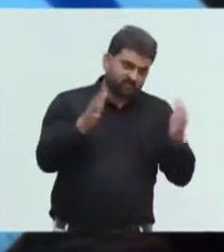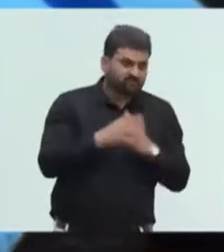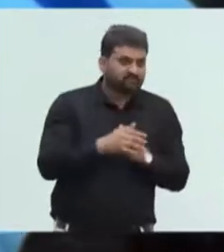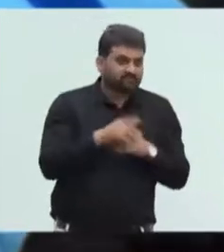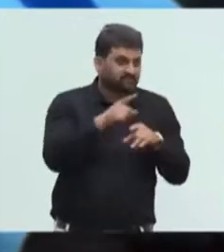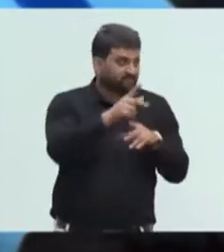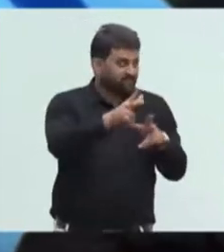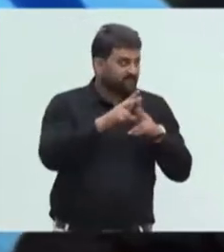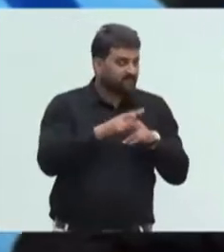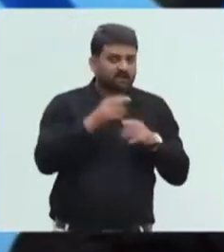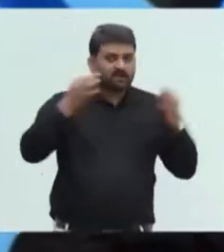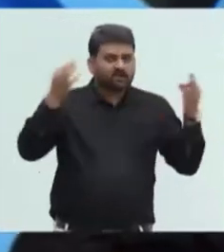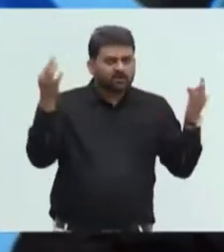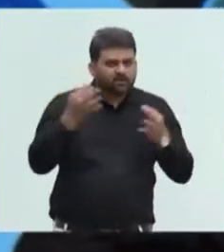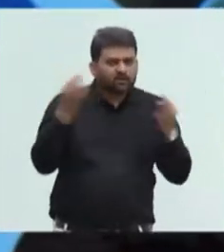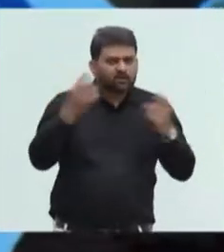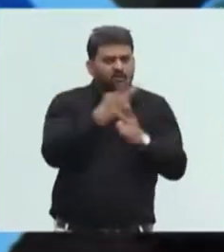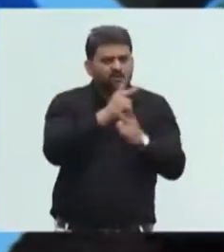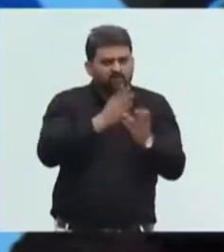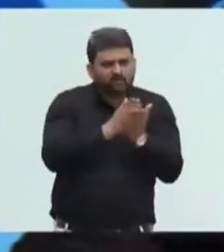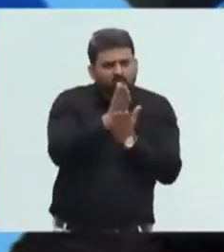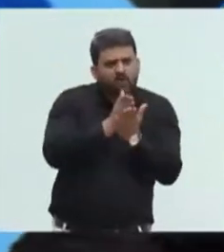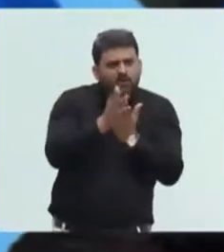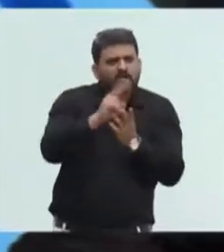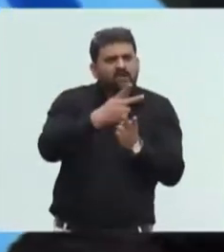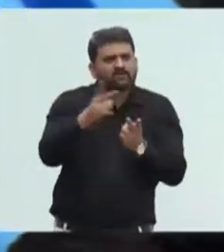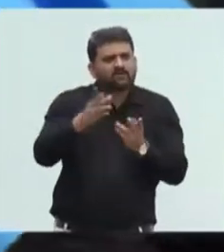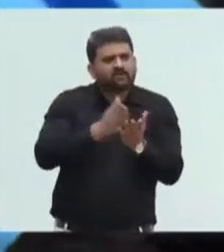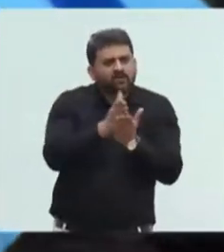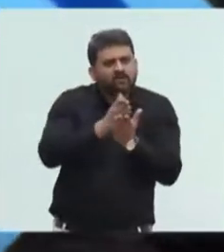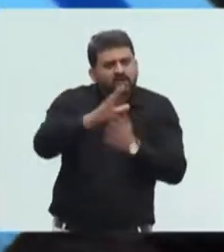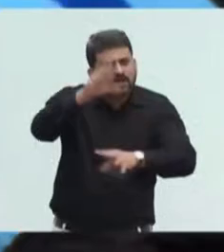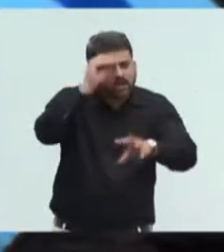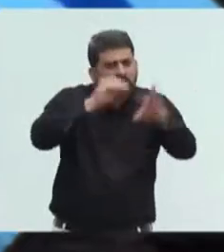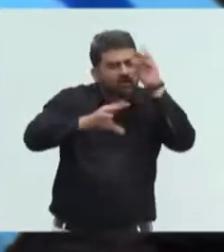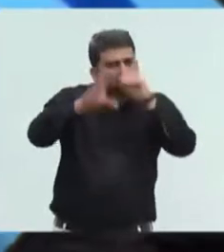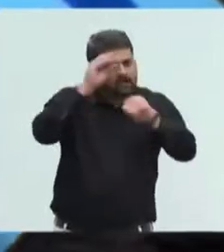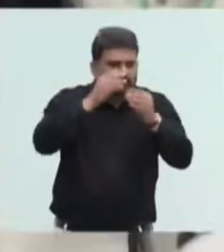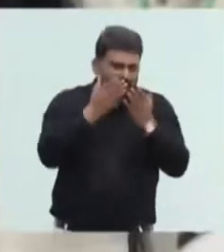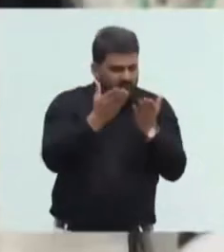आपने नए नए तरीके से इसको सीखने का प्रयास किया है, मैं